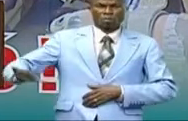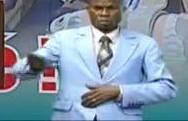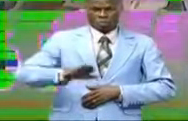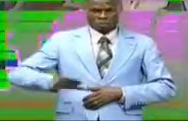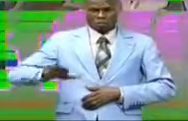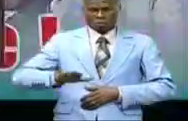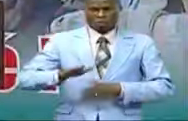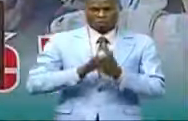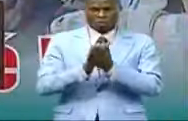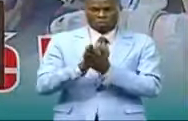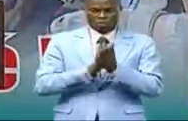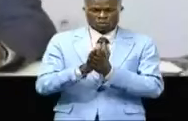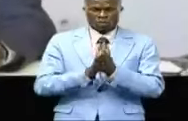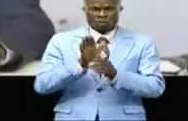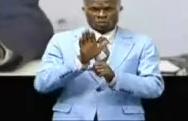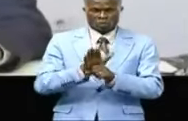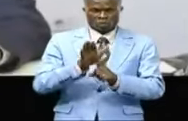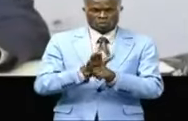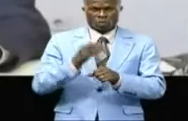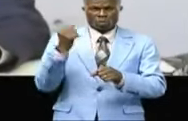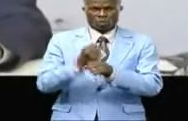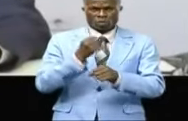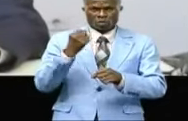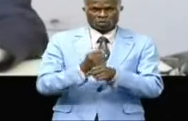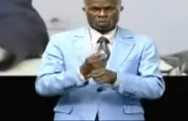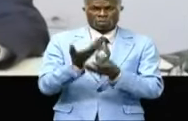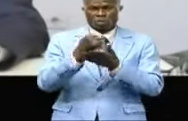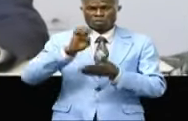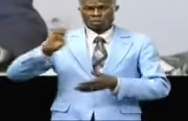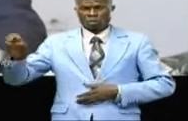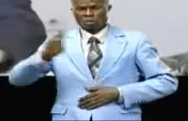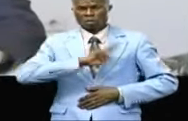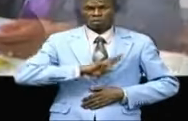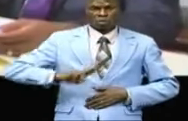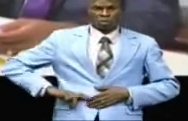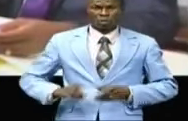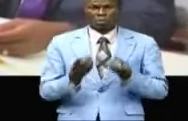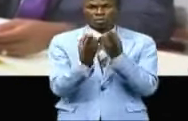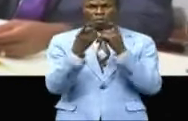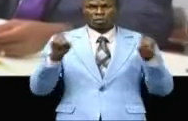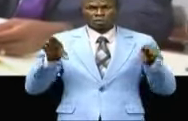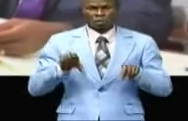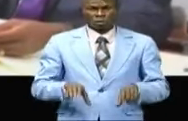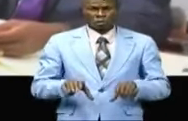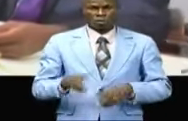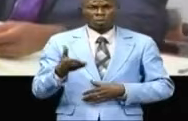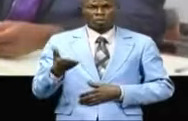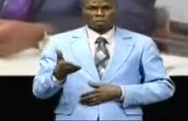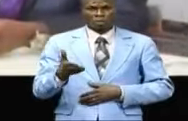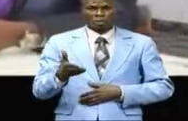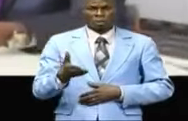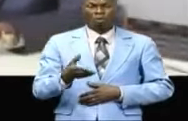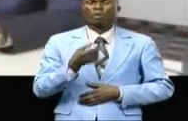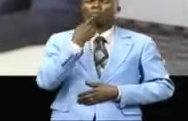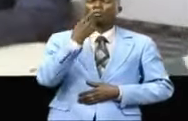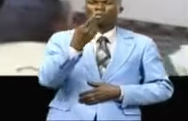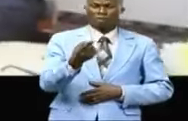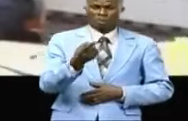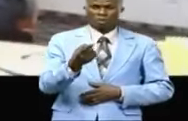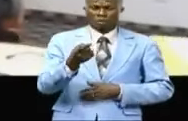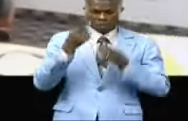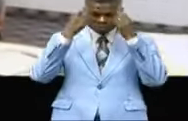reste essentiellement marquée par les opérations à l'est de la République démocratique du Congo. Il a réitéré